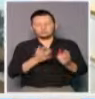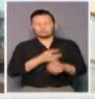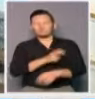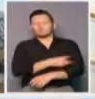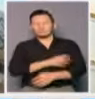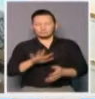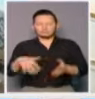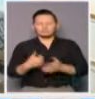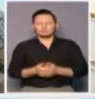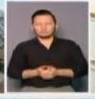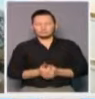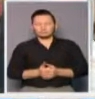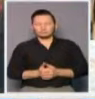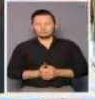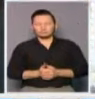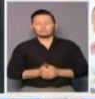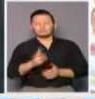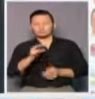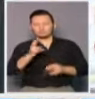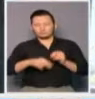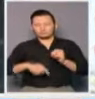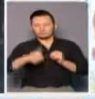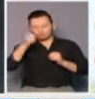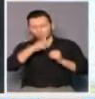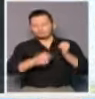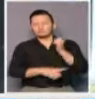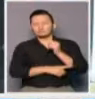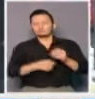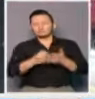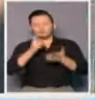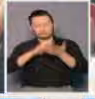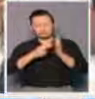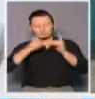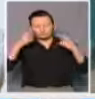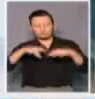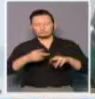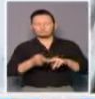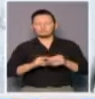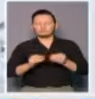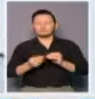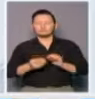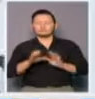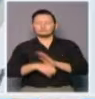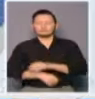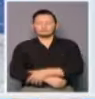области не хватает специалистов. Но до конца года запланировано решение этого вопроса. Аймгуль Харульна, служба новостей.